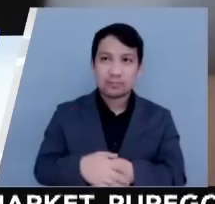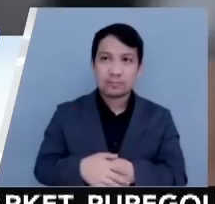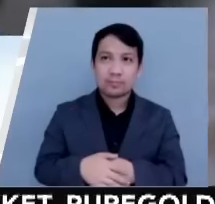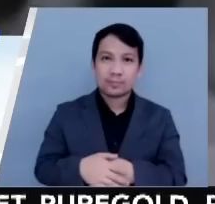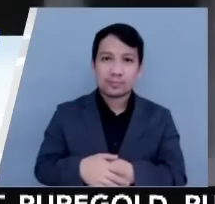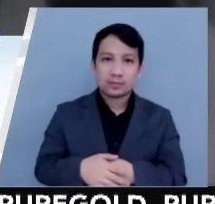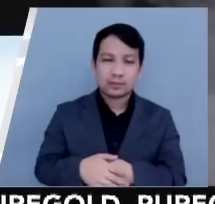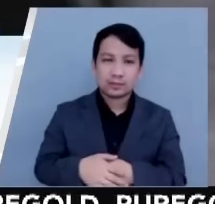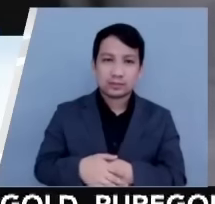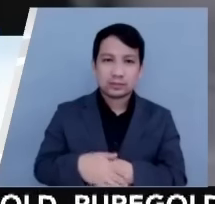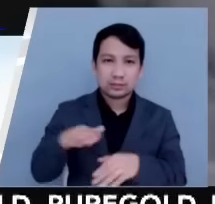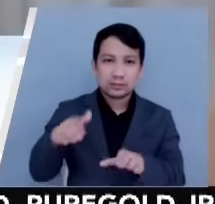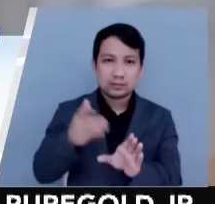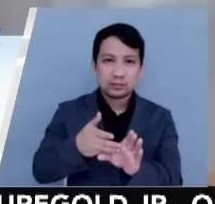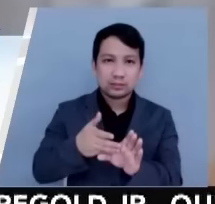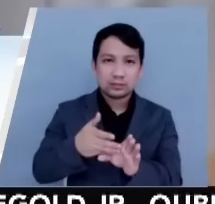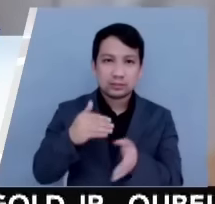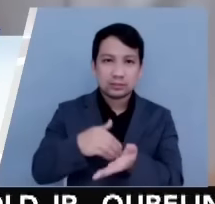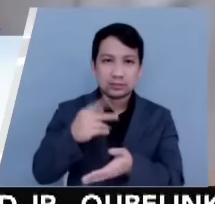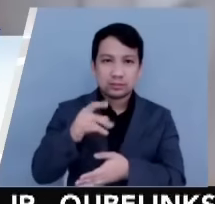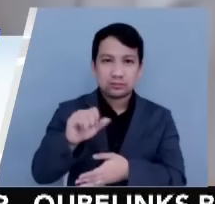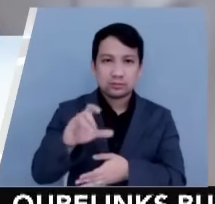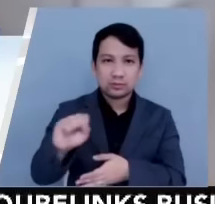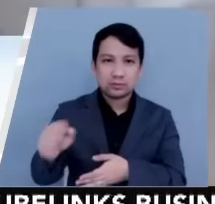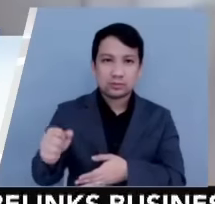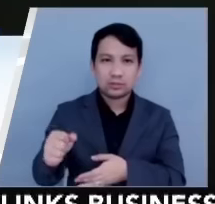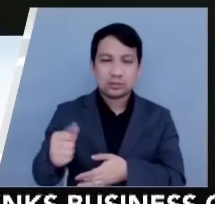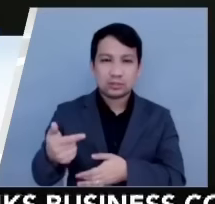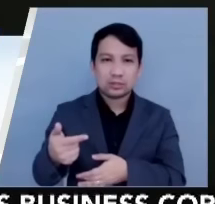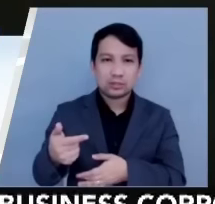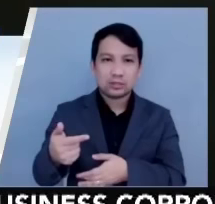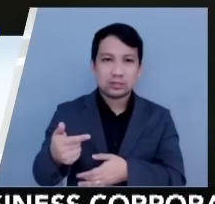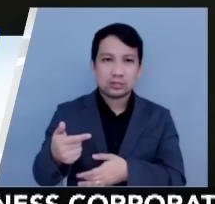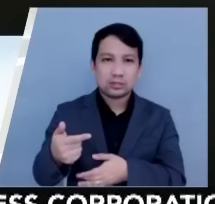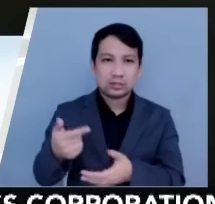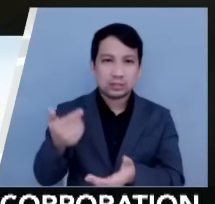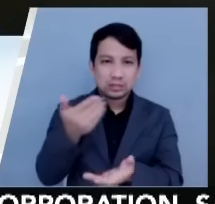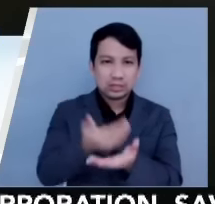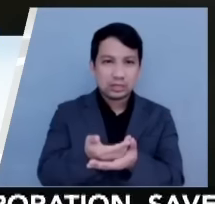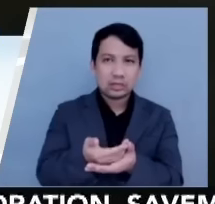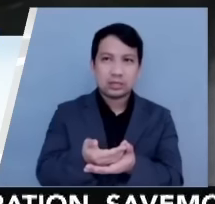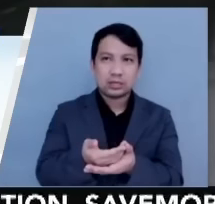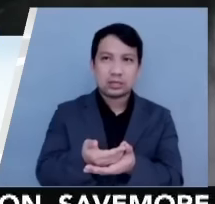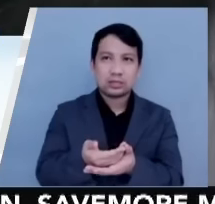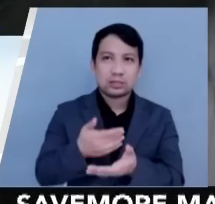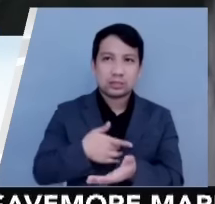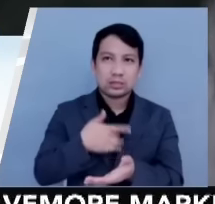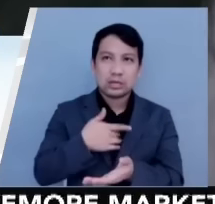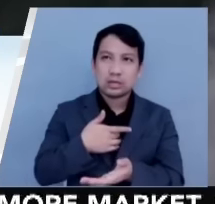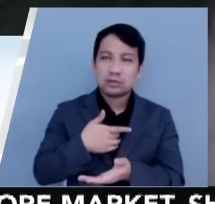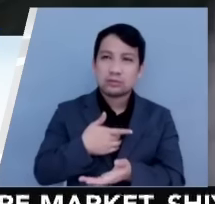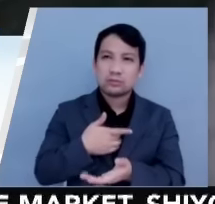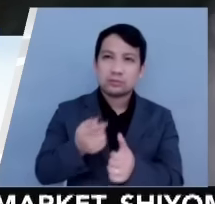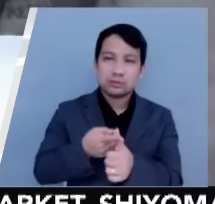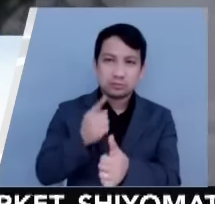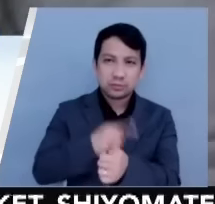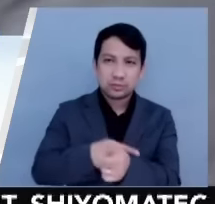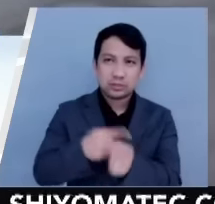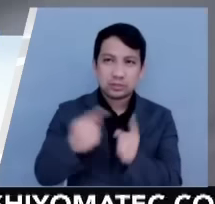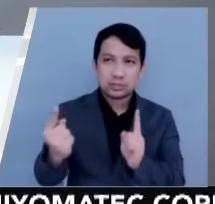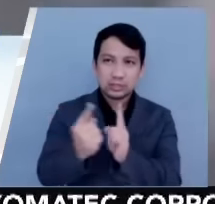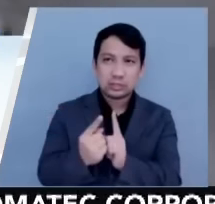psychologist na si Dr. Kim Young sa Abot Kamay na Pangarap. K-drama feels na nga agad ang unang pagkikita nila ni Doc